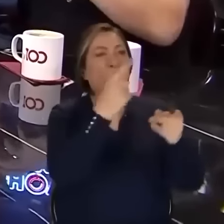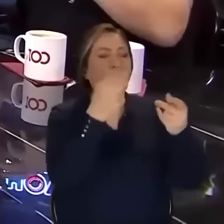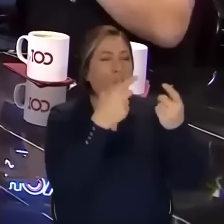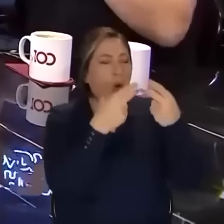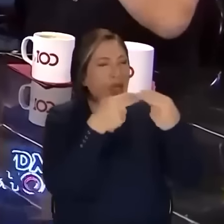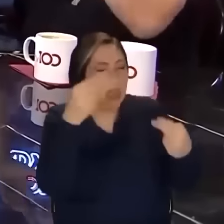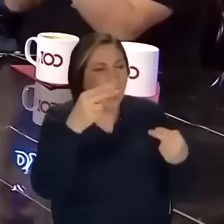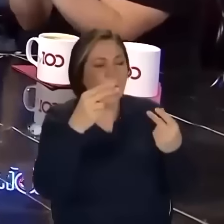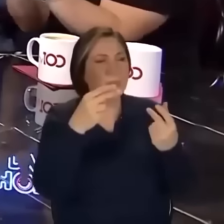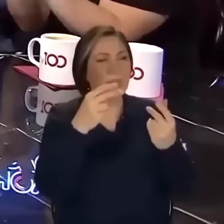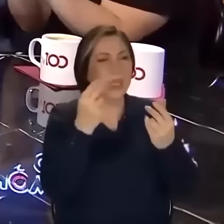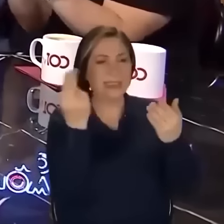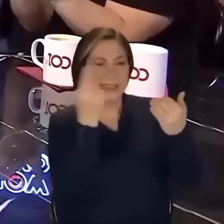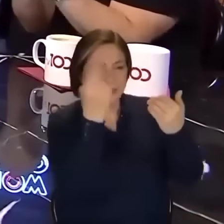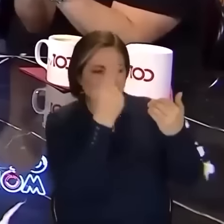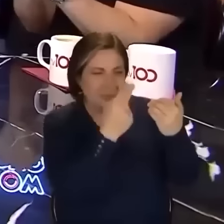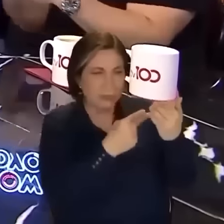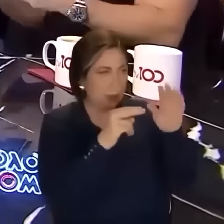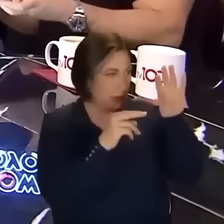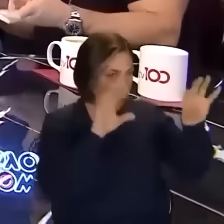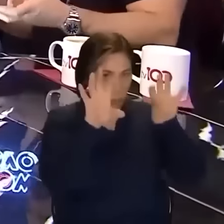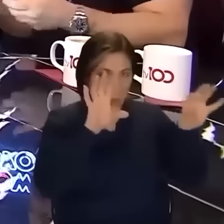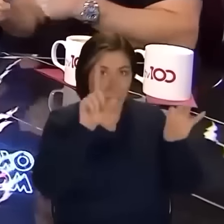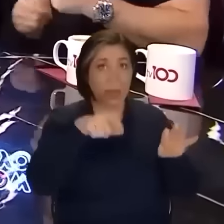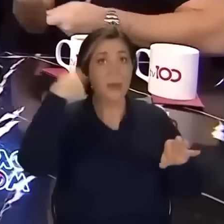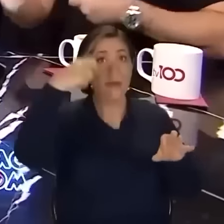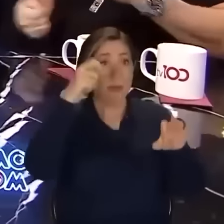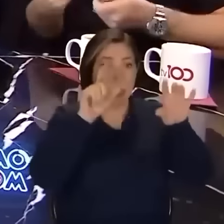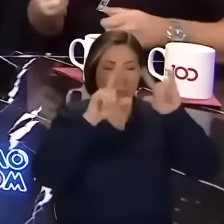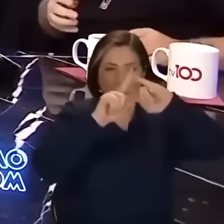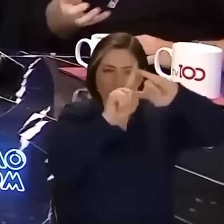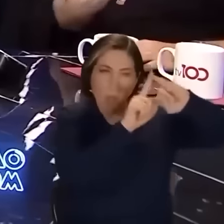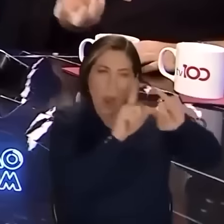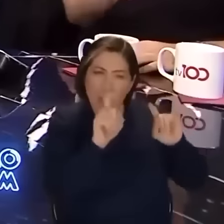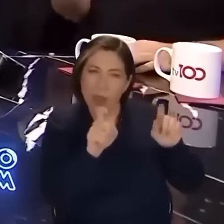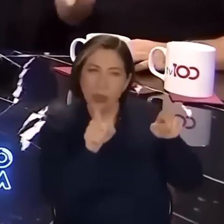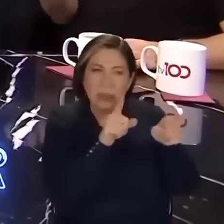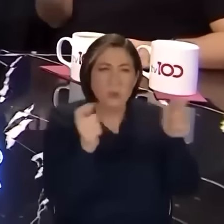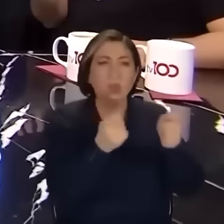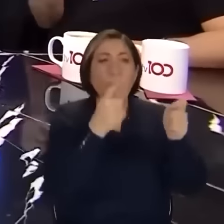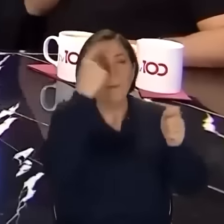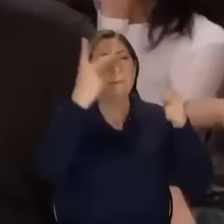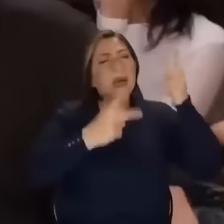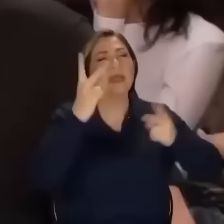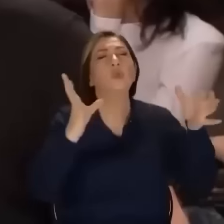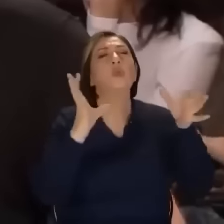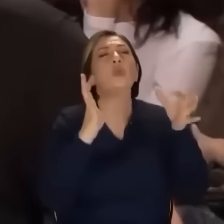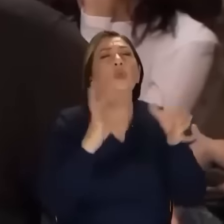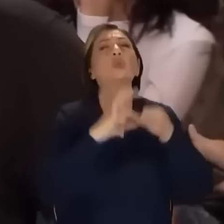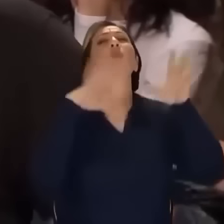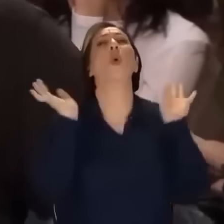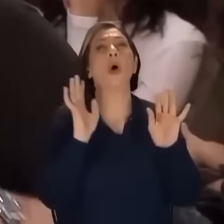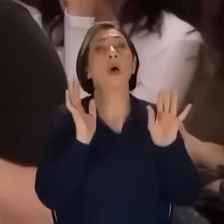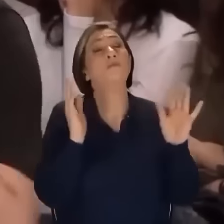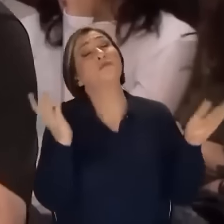falan bu Yani karikatür tabloları mı yoksa filmik tablolar mı falan diye bir gayret ediyorsun bazen tutmuyor